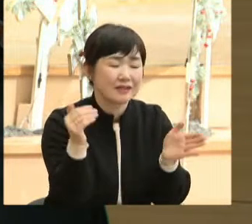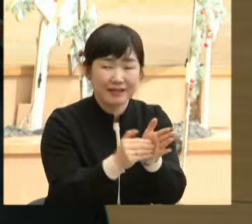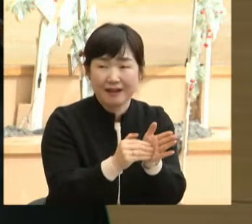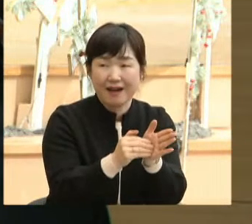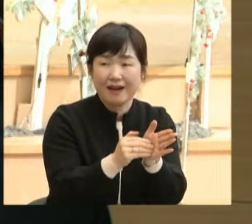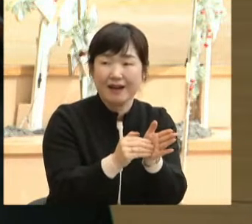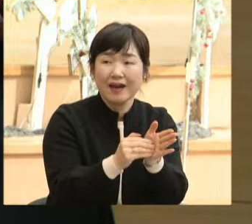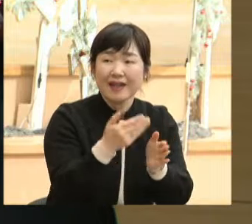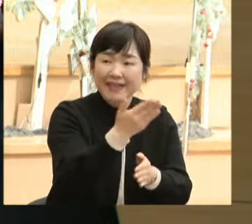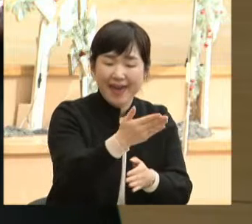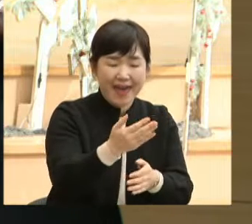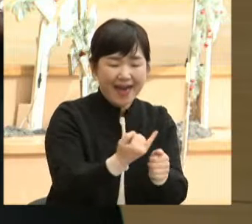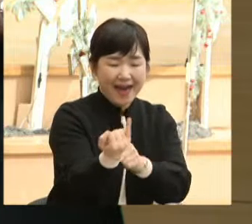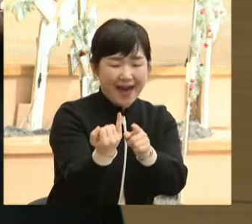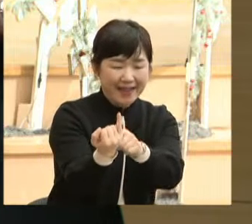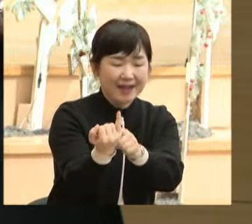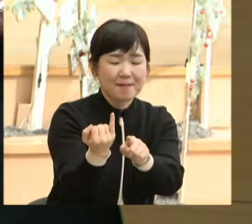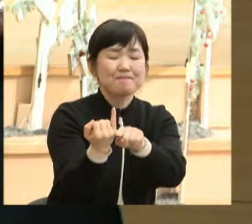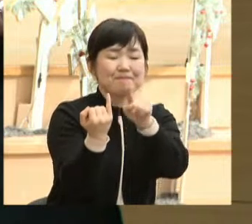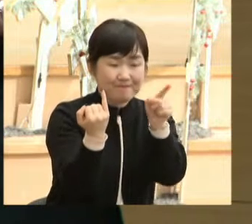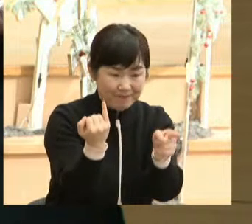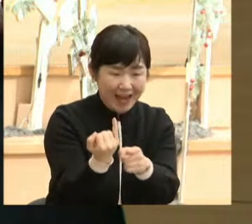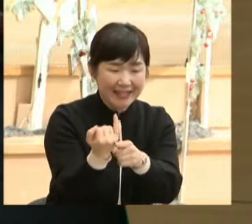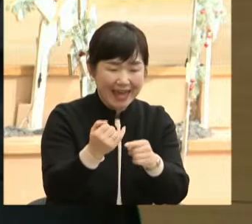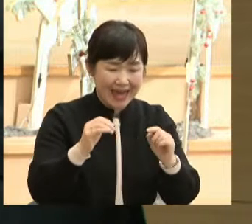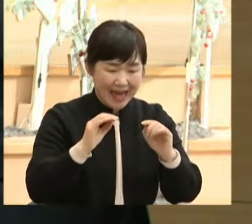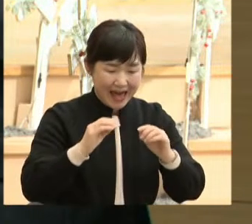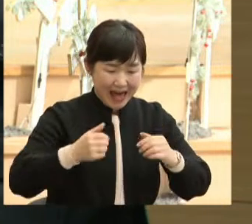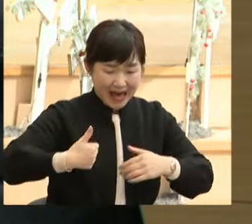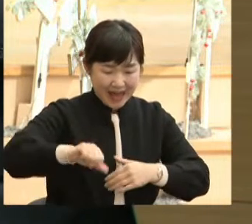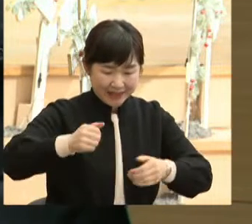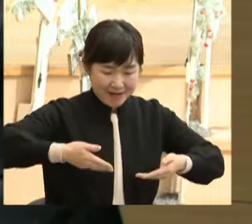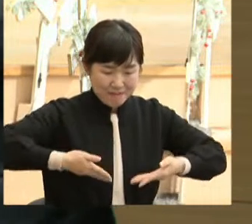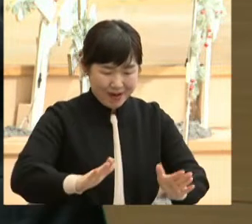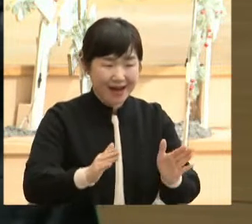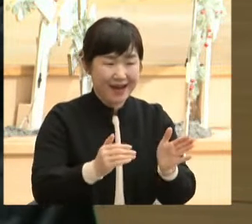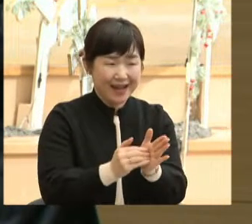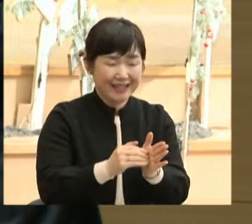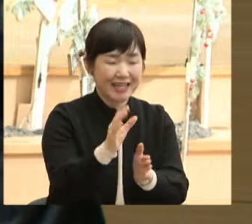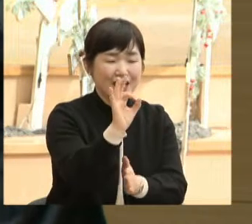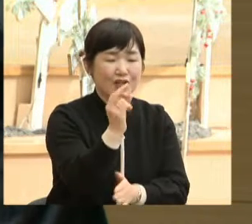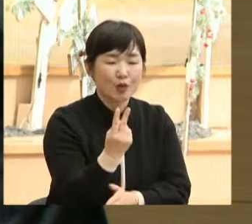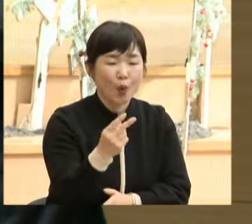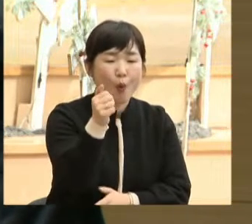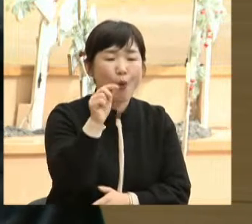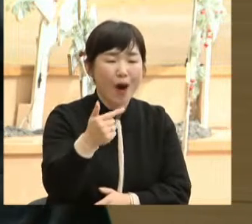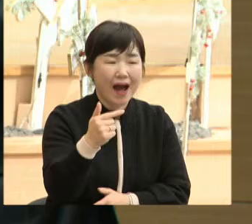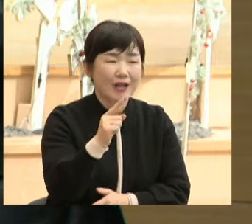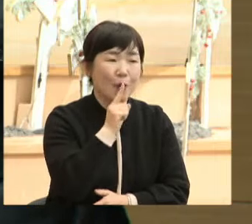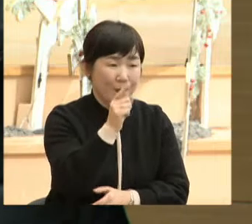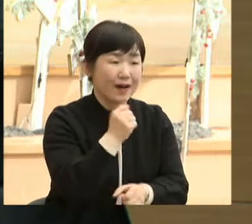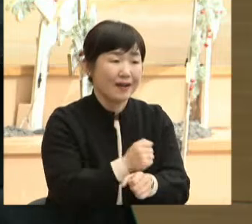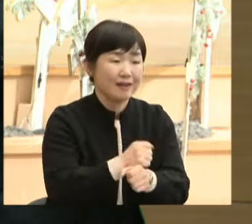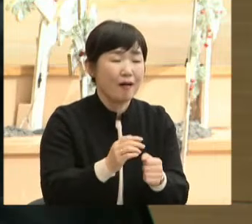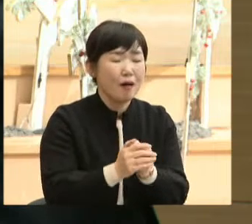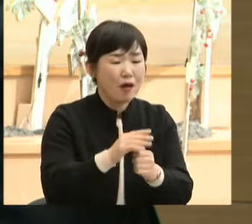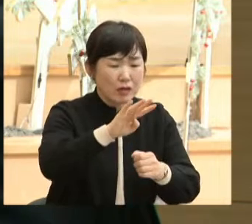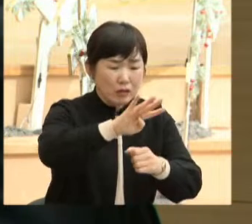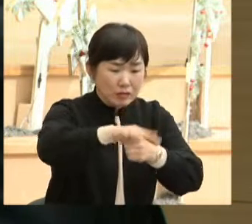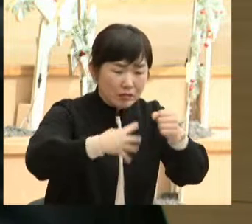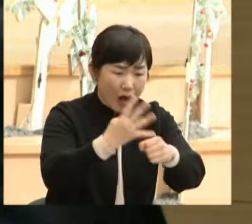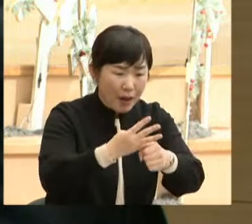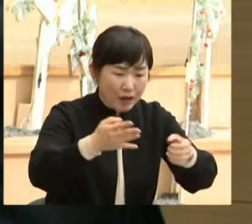21시 내게 아들을 낳으리니 그 이름을 요한이라 400년만에 하나님께서 침묵을 깨고 천사를 보내셔서